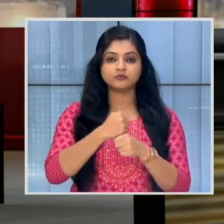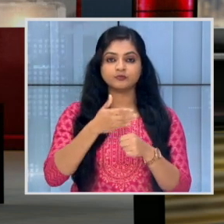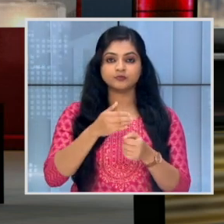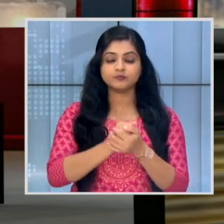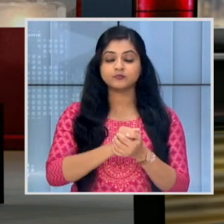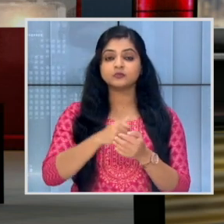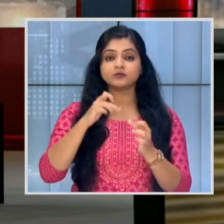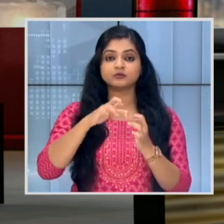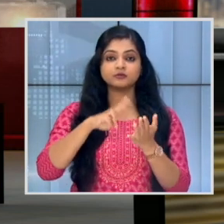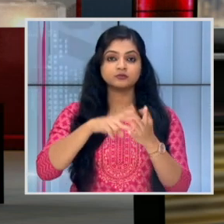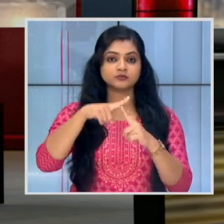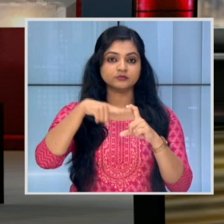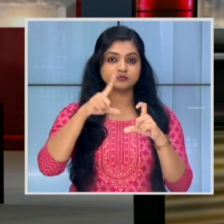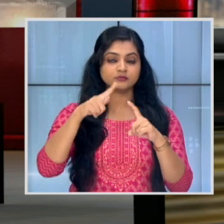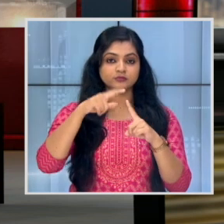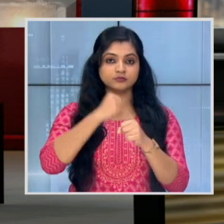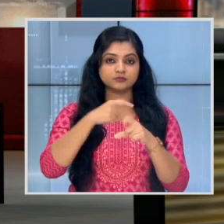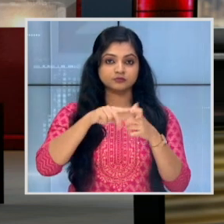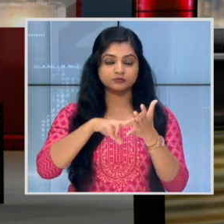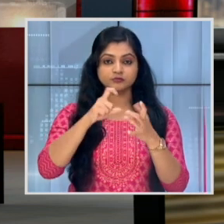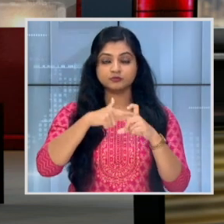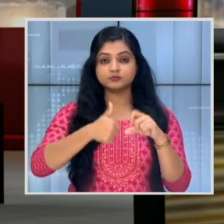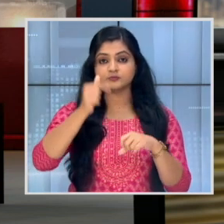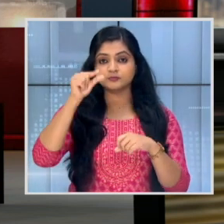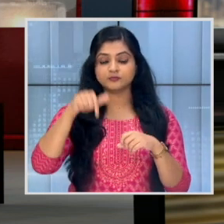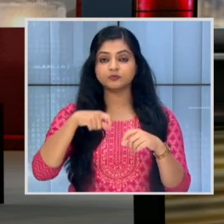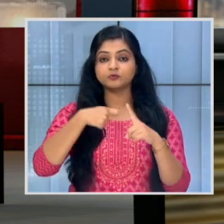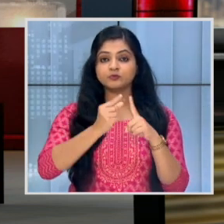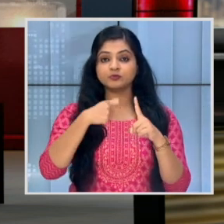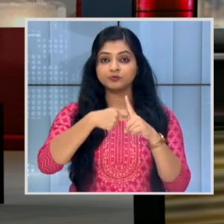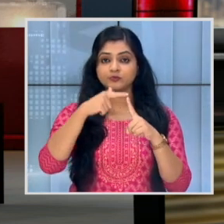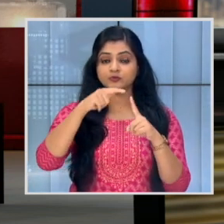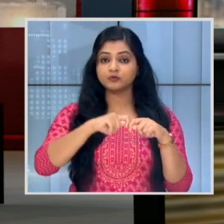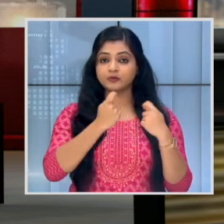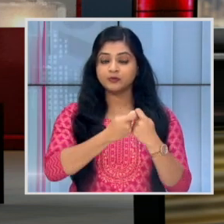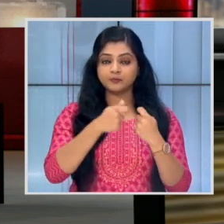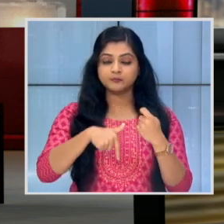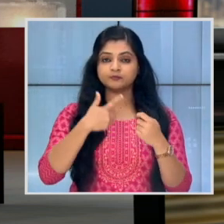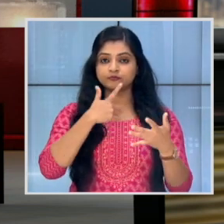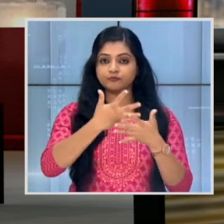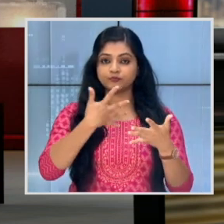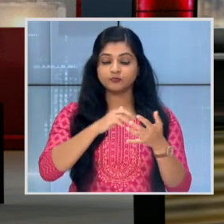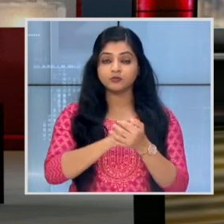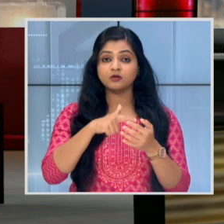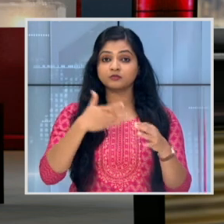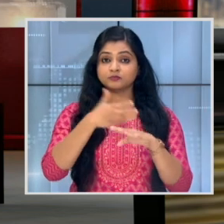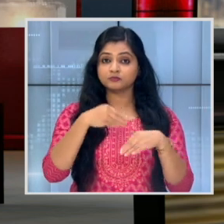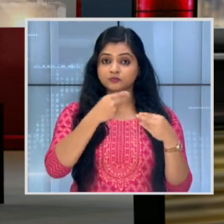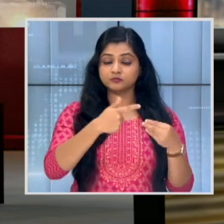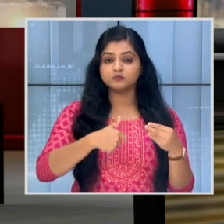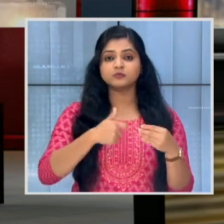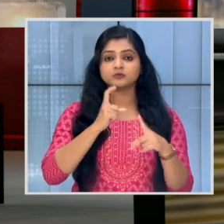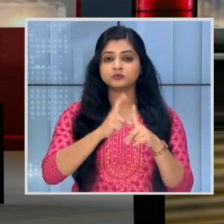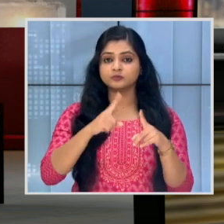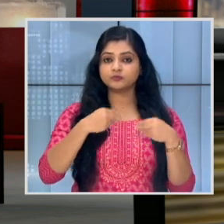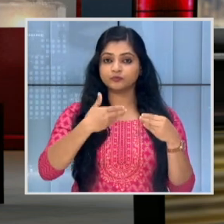കുക്കി നേതാക്കളുമായി ഡൽഹിയിൽ കൂടിക്കാഴ്ച നടത്തി. കുക്കികളെ ആക്രമിച്ച കേസിൽ കർശന നടപടി ഉണ്ടാകുമെന്നാണ് കേന്ദ്രത്തിന്റെ ഉറപ്പ്. അതേസമയം ബിഷ്ണുപൂർ അടക്കമുള്ള വിവിധ